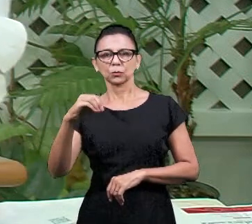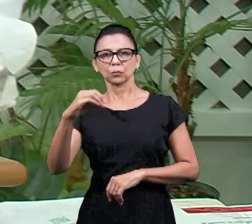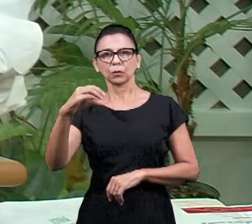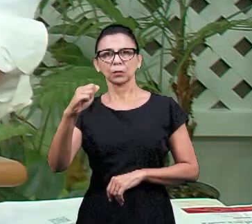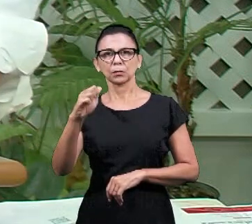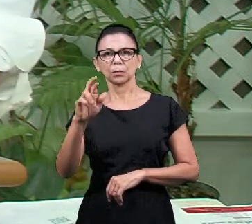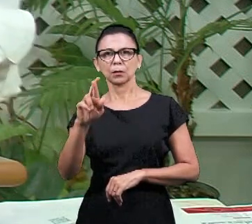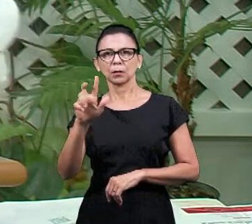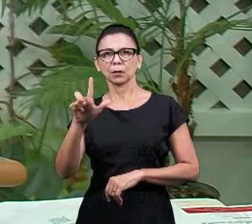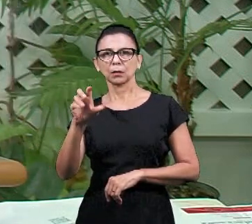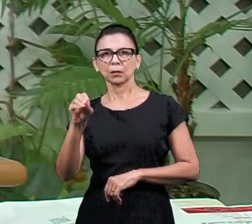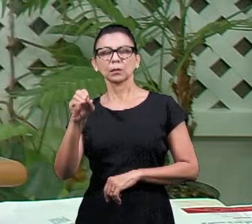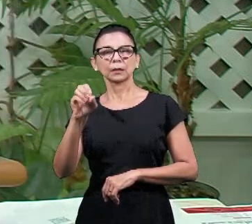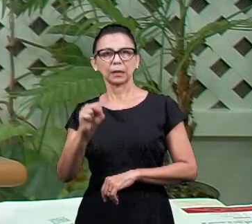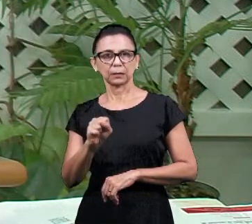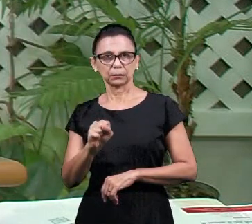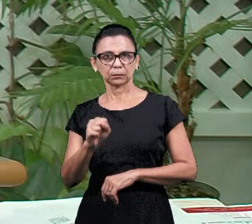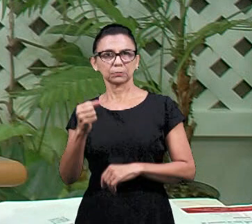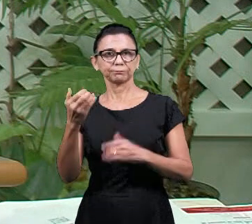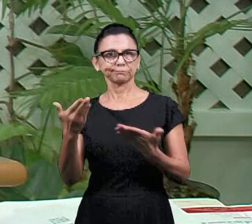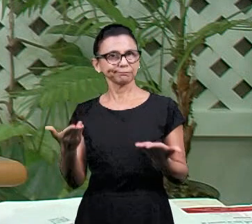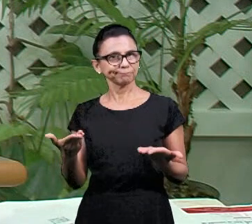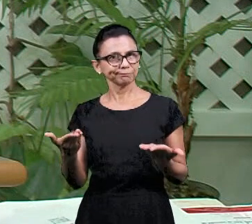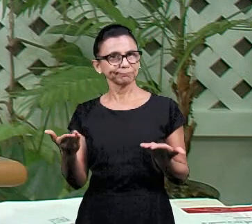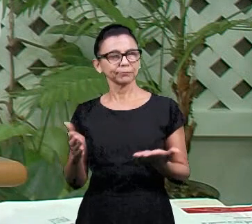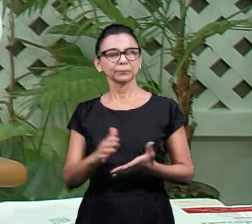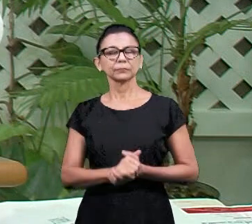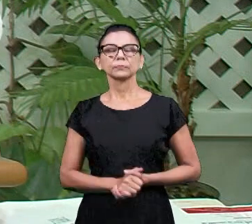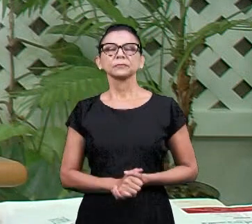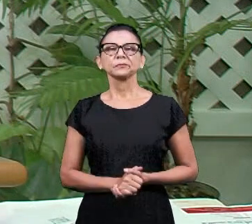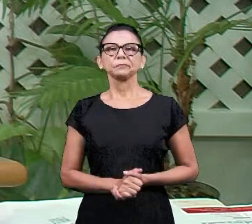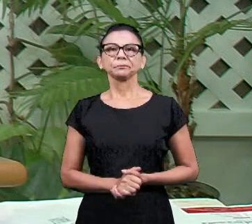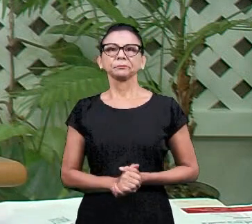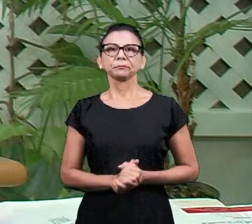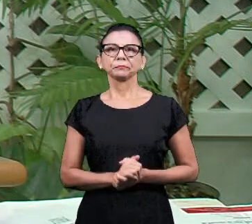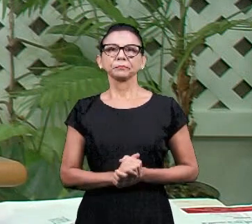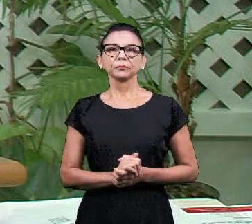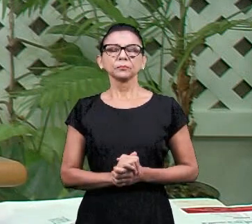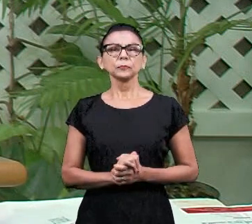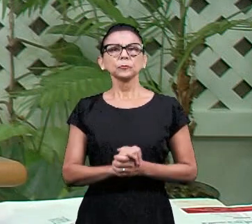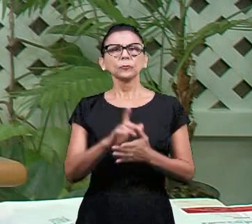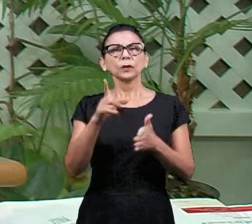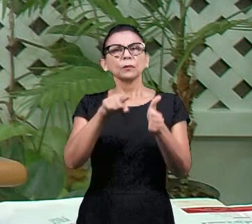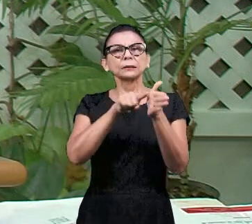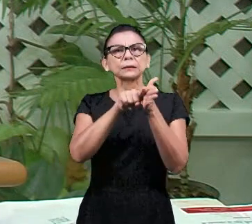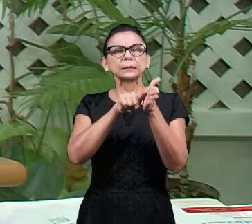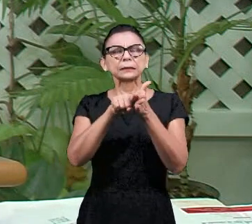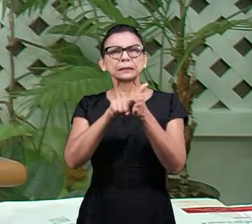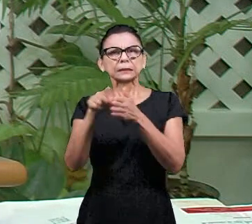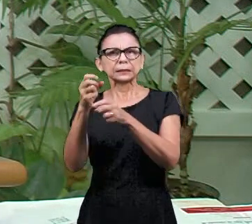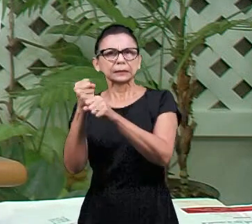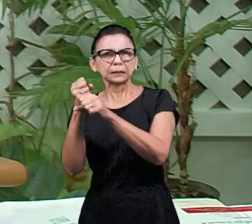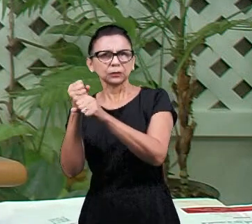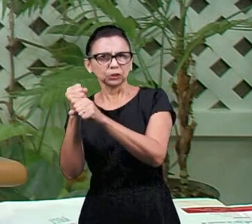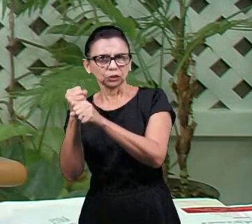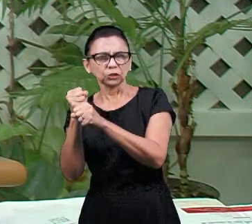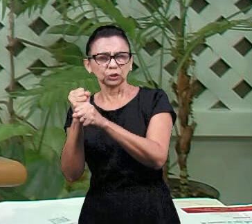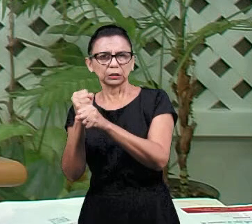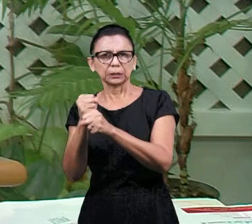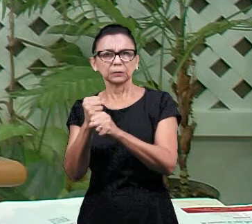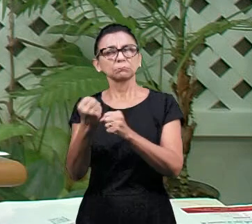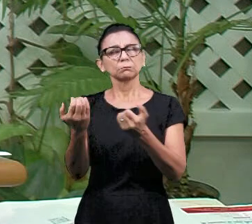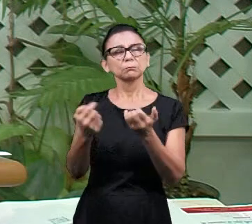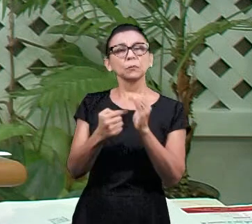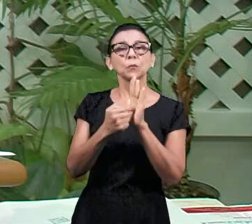Teixeira. Ainsi, mes frères, quand nous donnons les informations numériques, nous sommes en train de dire à nos frères et